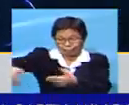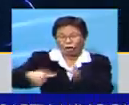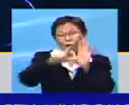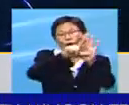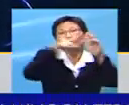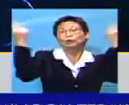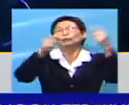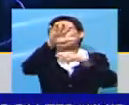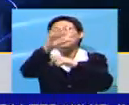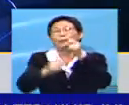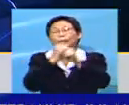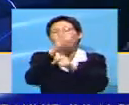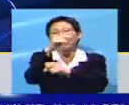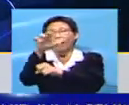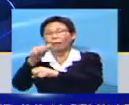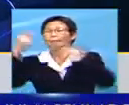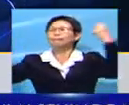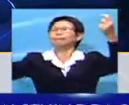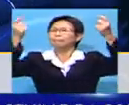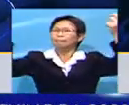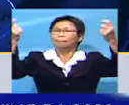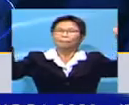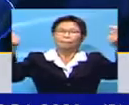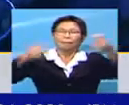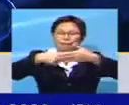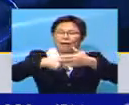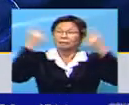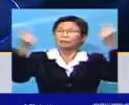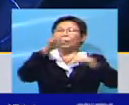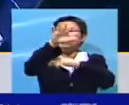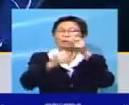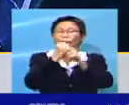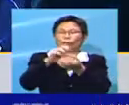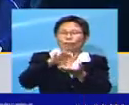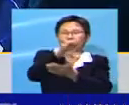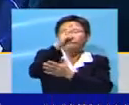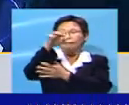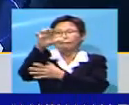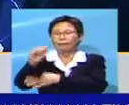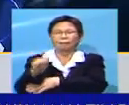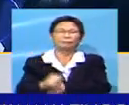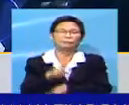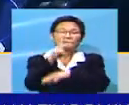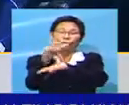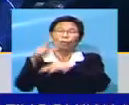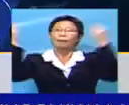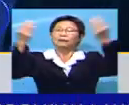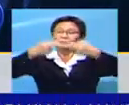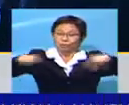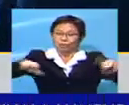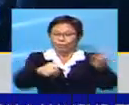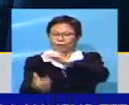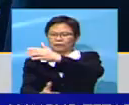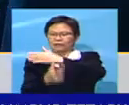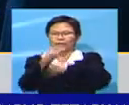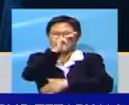sambutan 50 tahun Mar ma50 tahun Paban Mar di i Majlis disempurnakan oleh